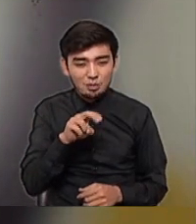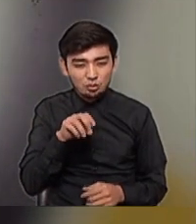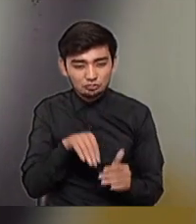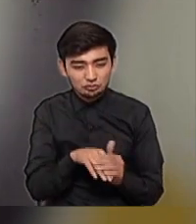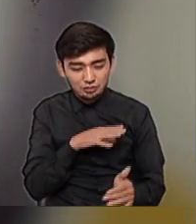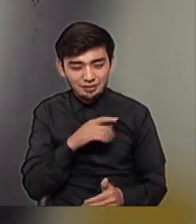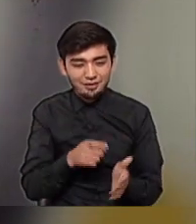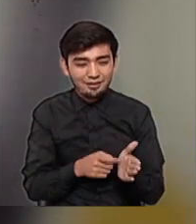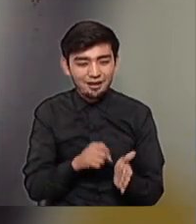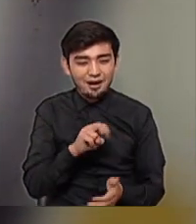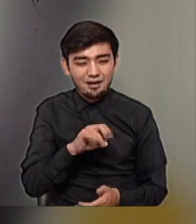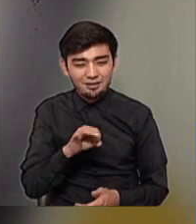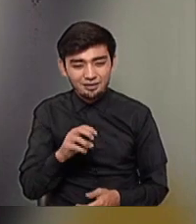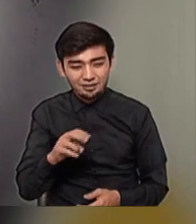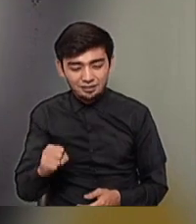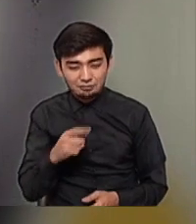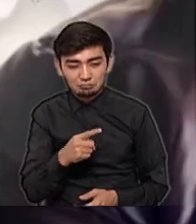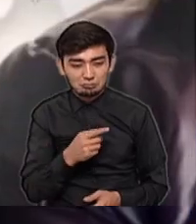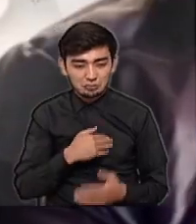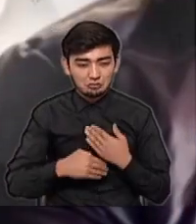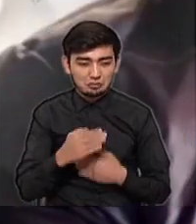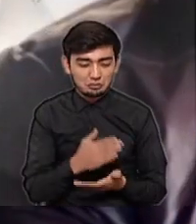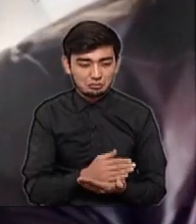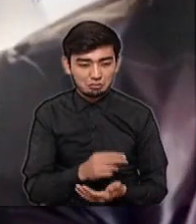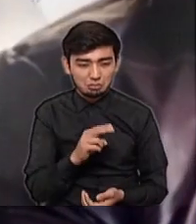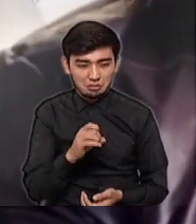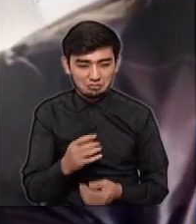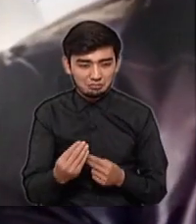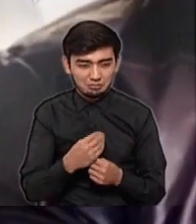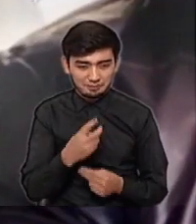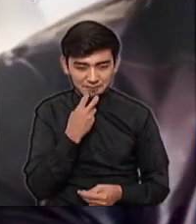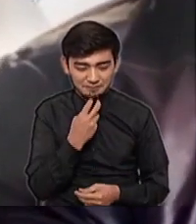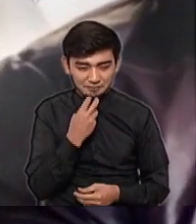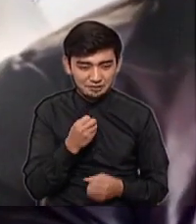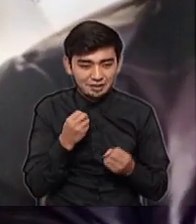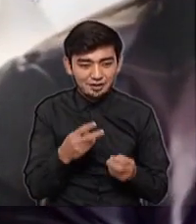карагандинку Алину хасанову премия даже повеселила сумма была